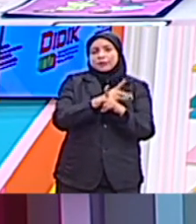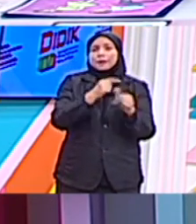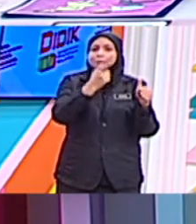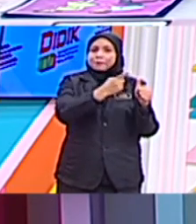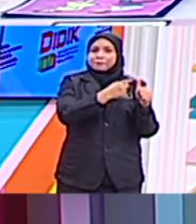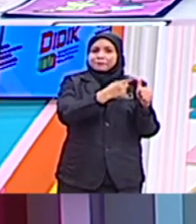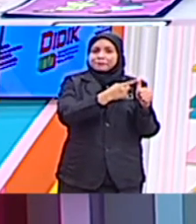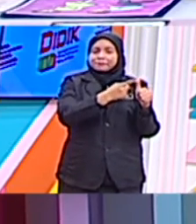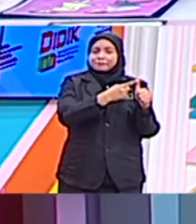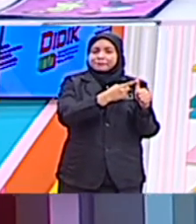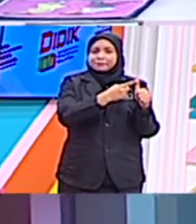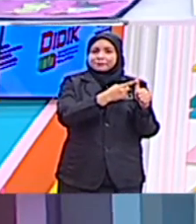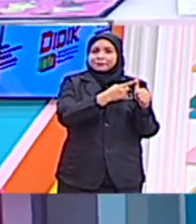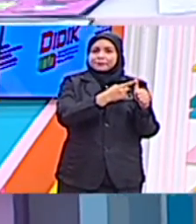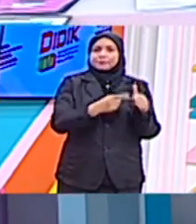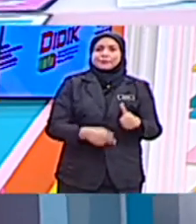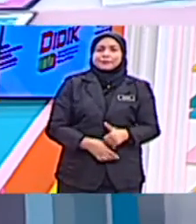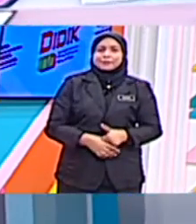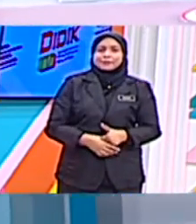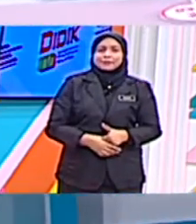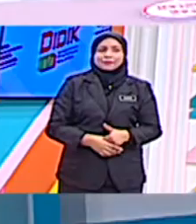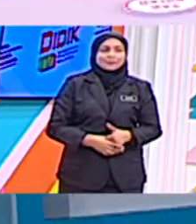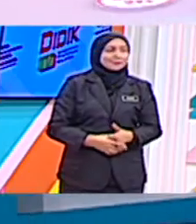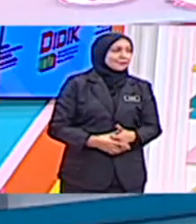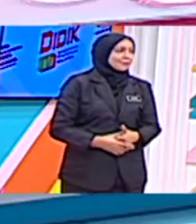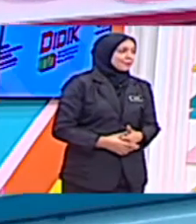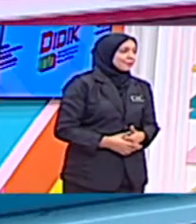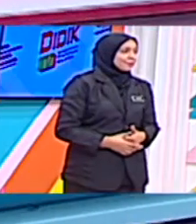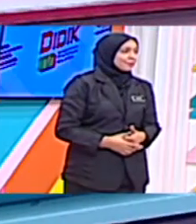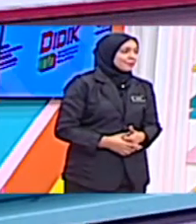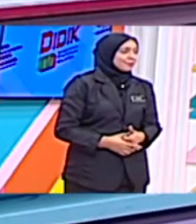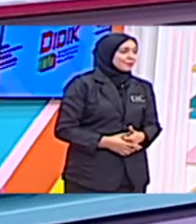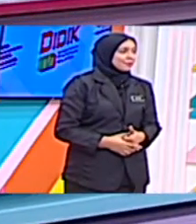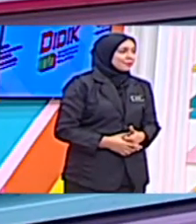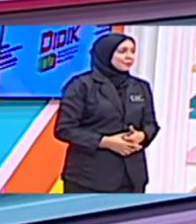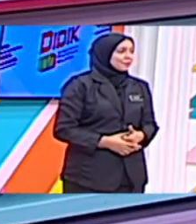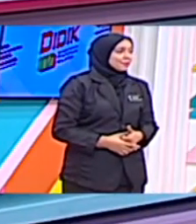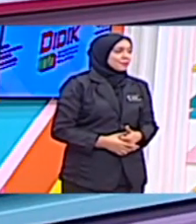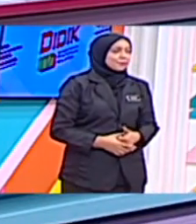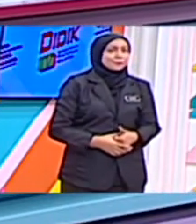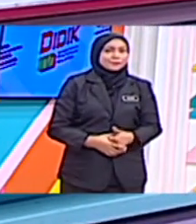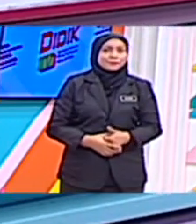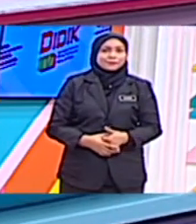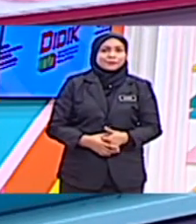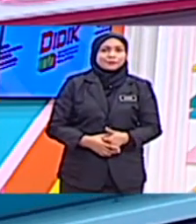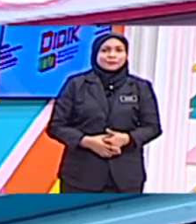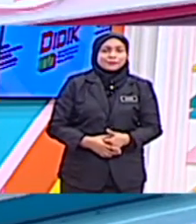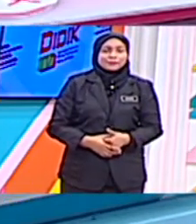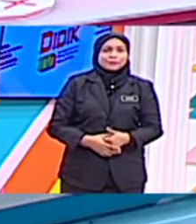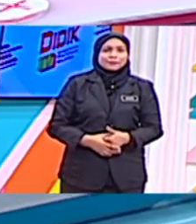pertama, Kita tengok kat sini lah cikgu ya. Saya ke sini, cikgu ke sana. Kita tengok kat sini ya. Okay. Peraturan yang